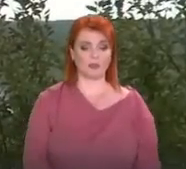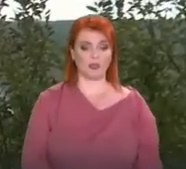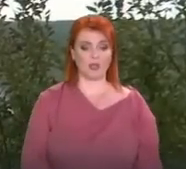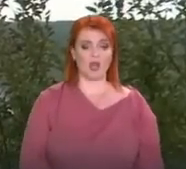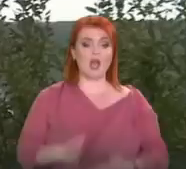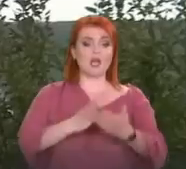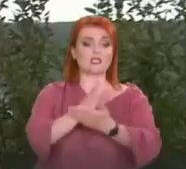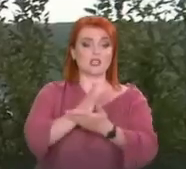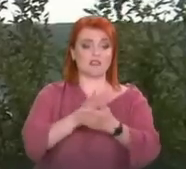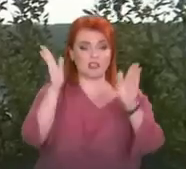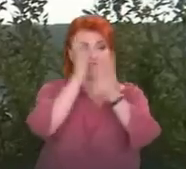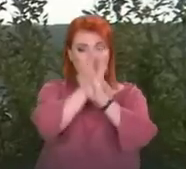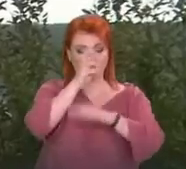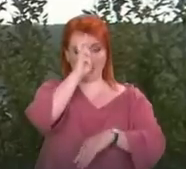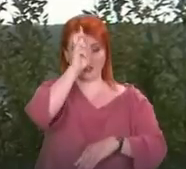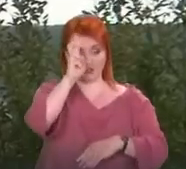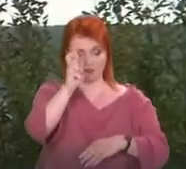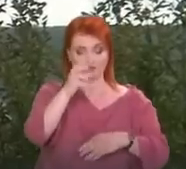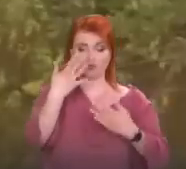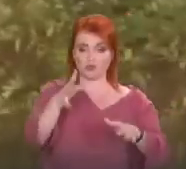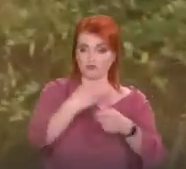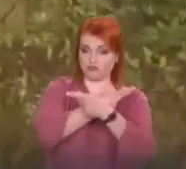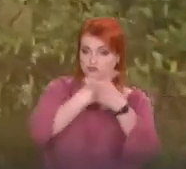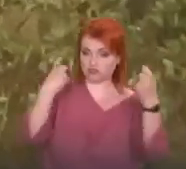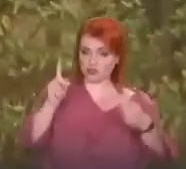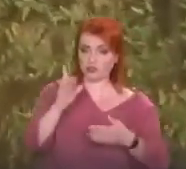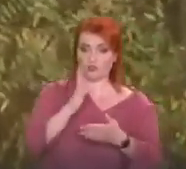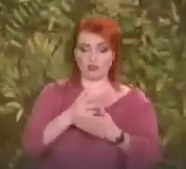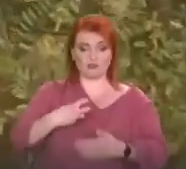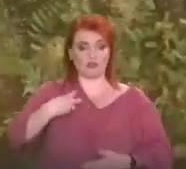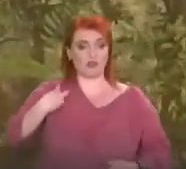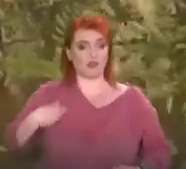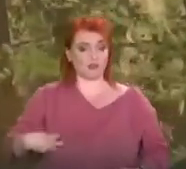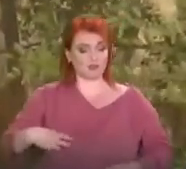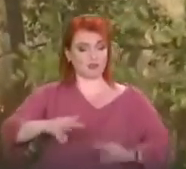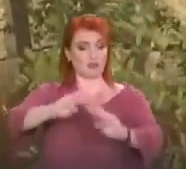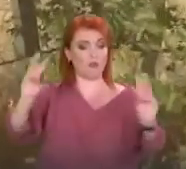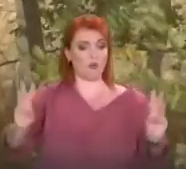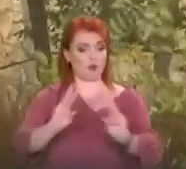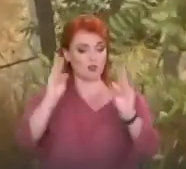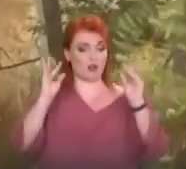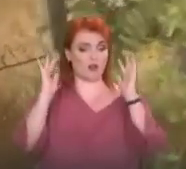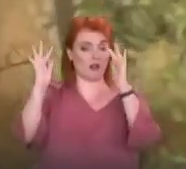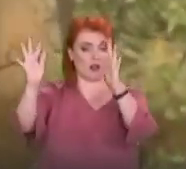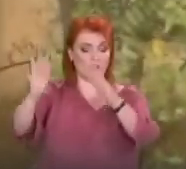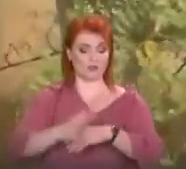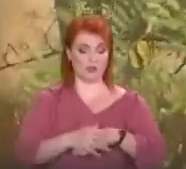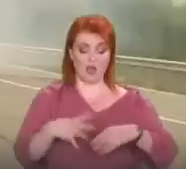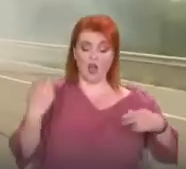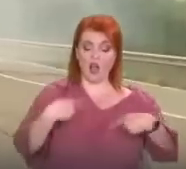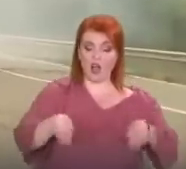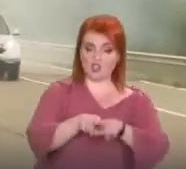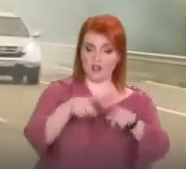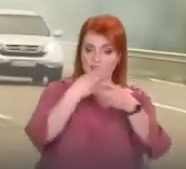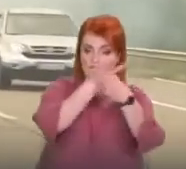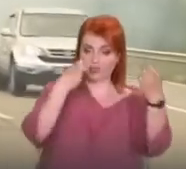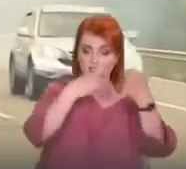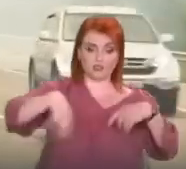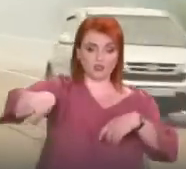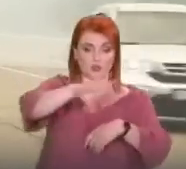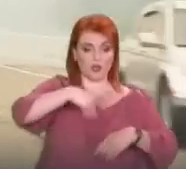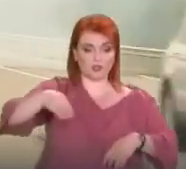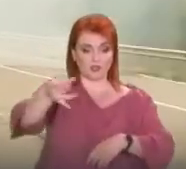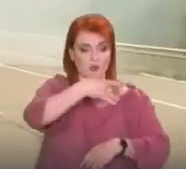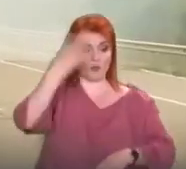Serviciul Hidrometeorologic de Stat a emis o avertizare de risc sporit de incendii de vegetație. Avertizarea este valabilă pe întreg teritoriul țării